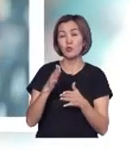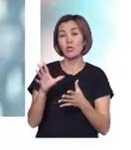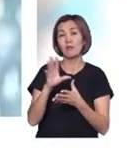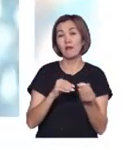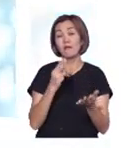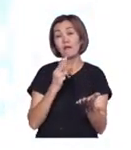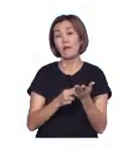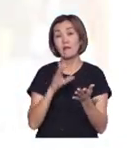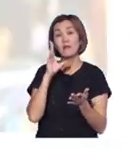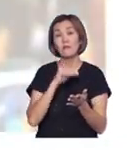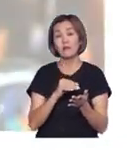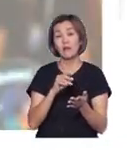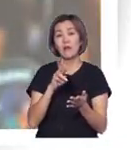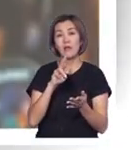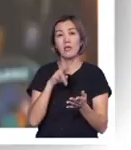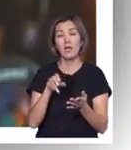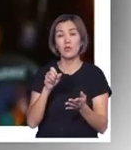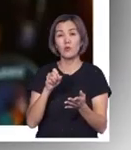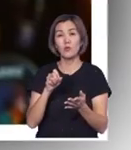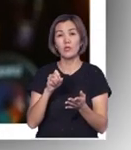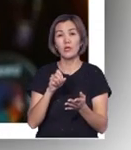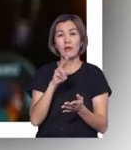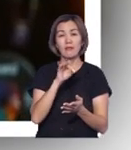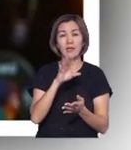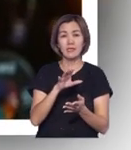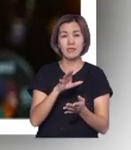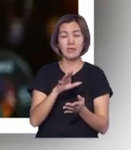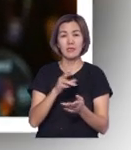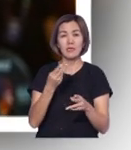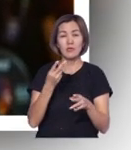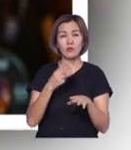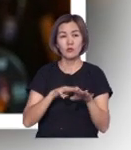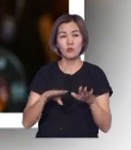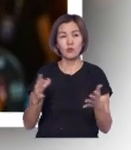тағы да дәлелдей білді. Ядры лақтырудан Дастан Мұқашбеков қола жүлдегер атанды.